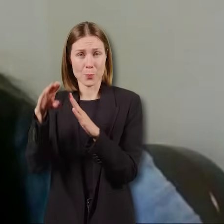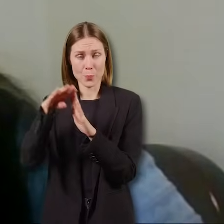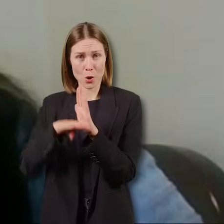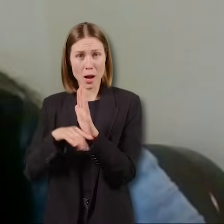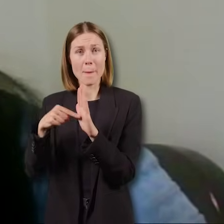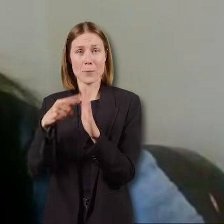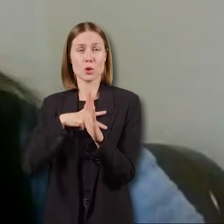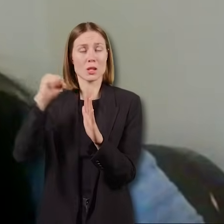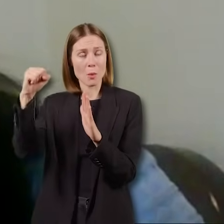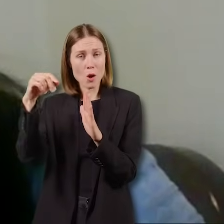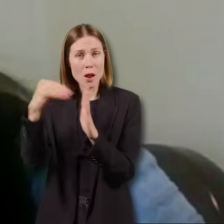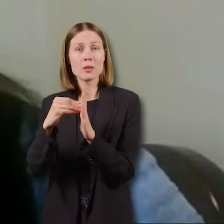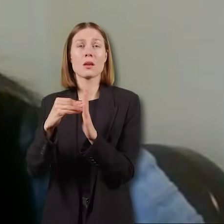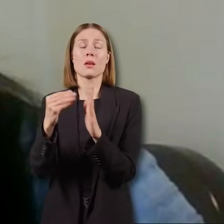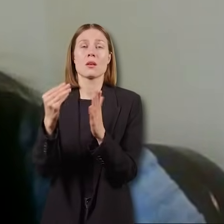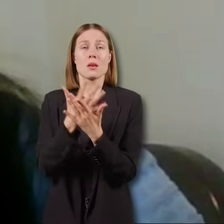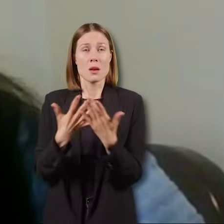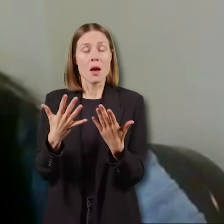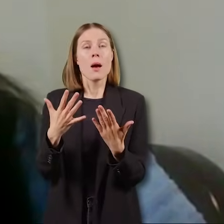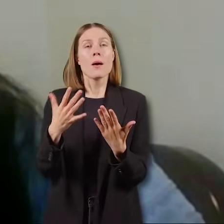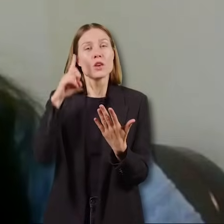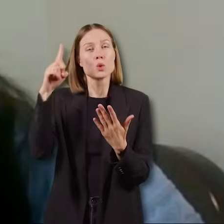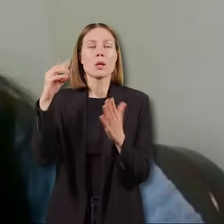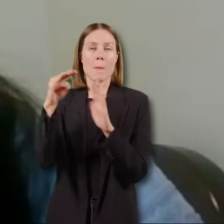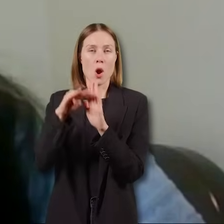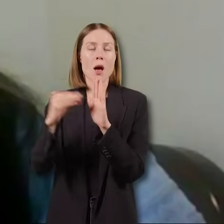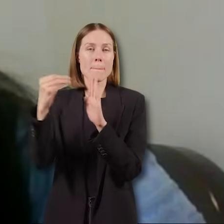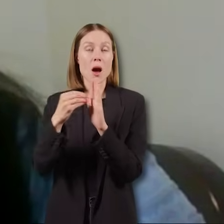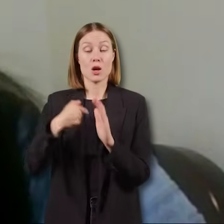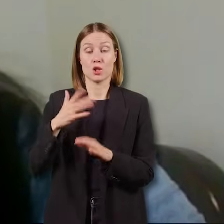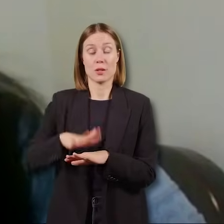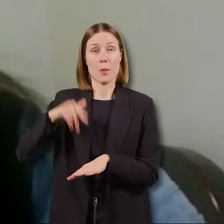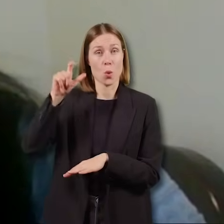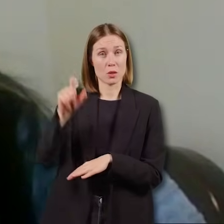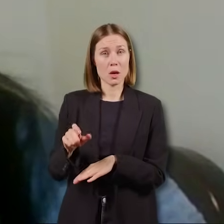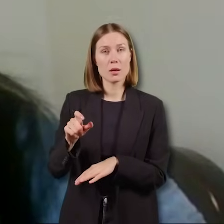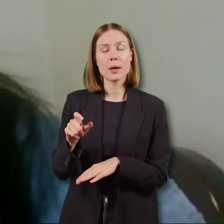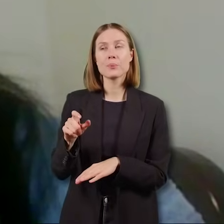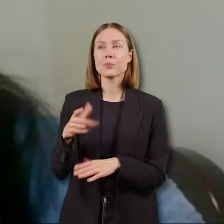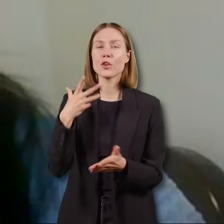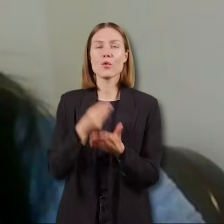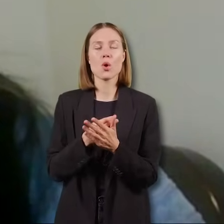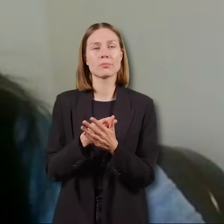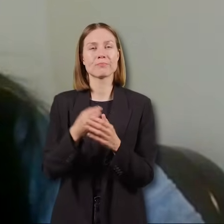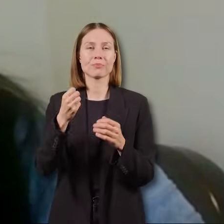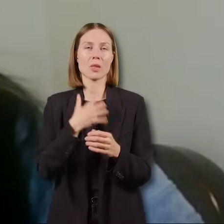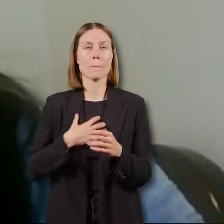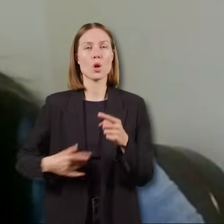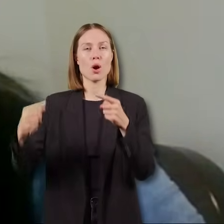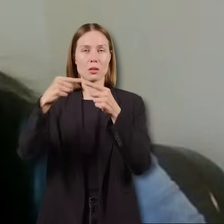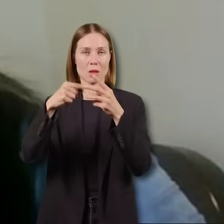aš įsivaizduoju, kad tai viskas atsiguls. Aš kaip Seimo narė tiesiog išskyriau savo keletą